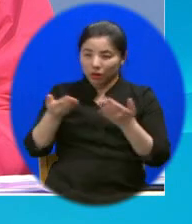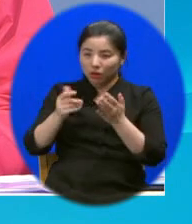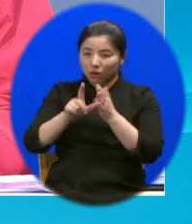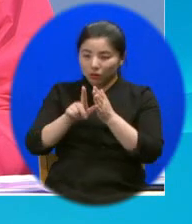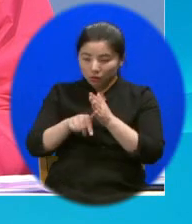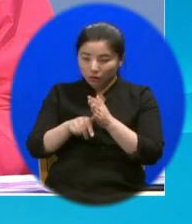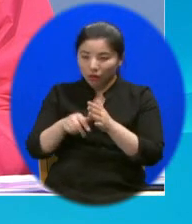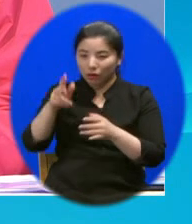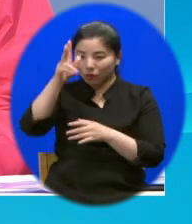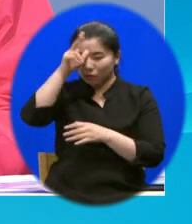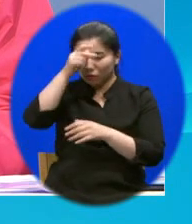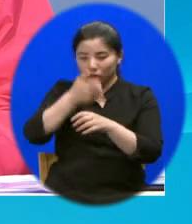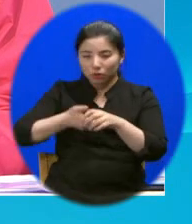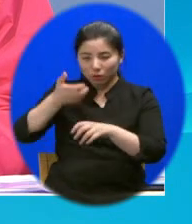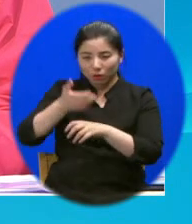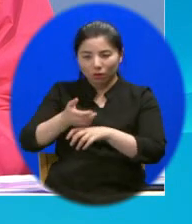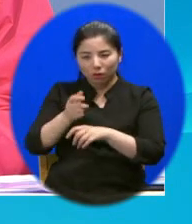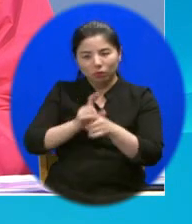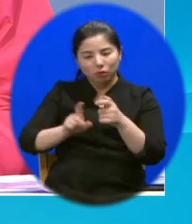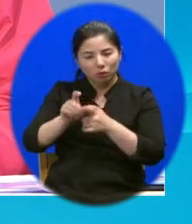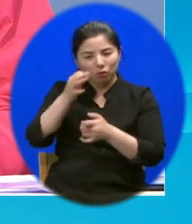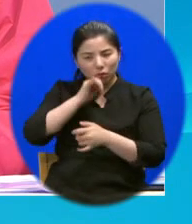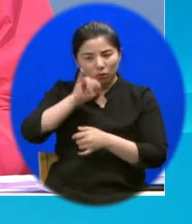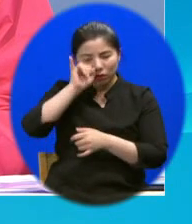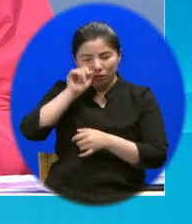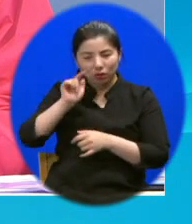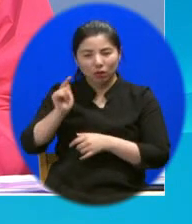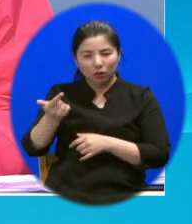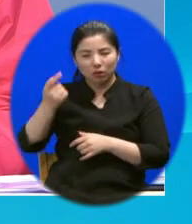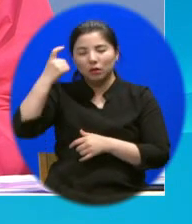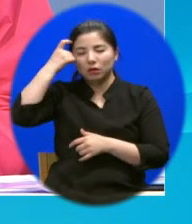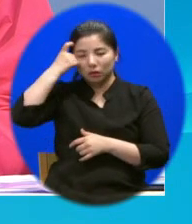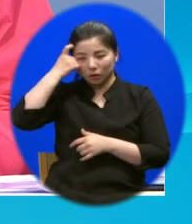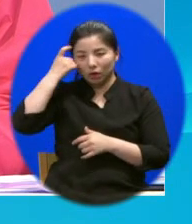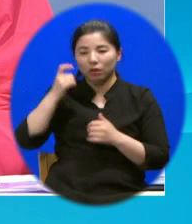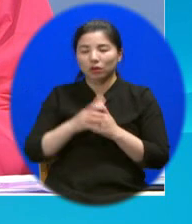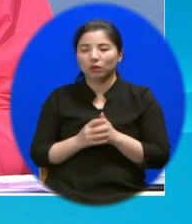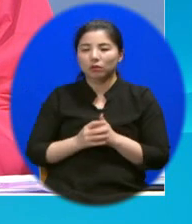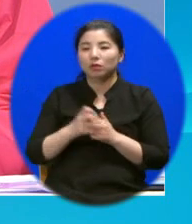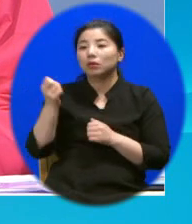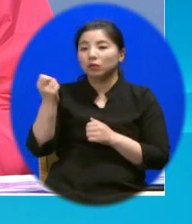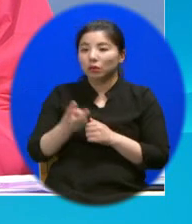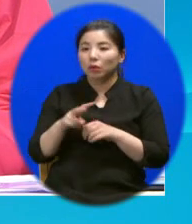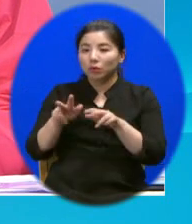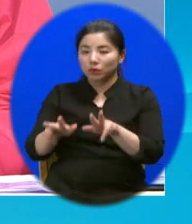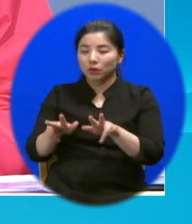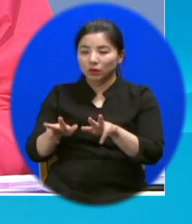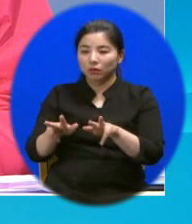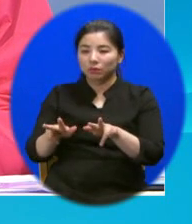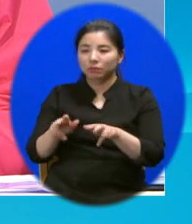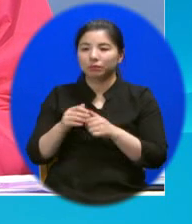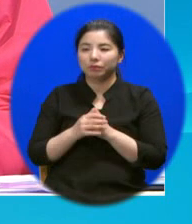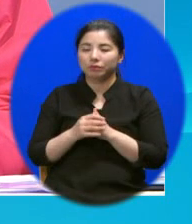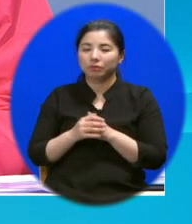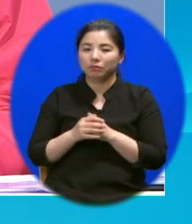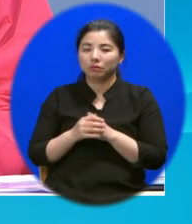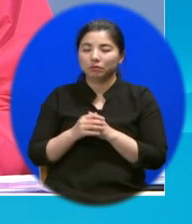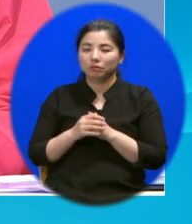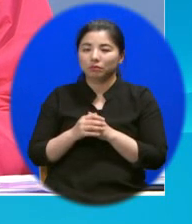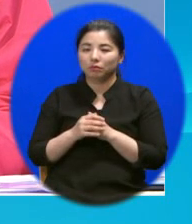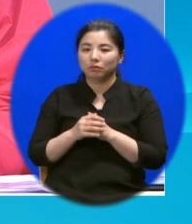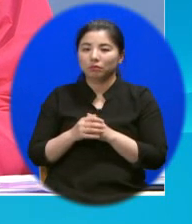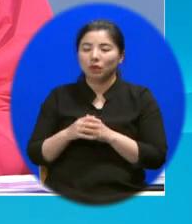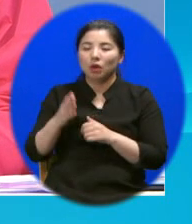경찰 계획을 하는 게 더 효과적이지 않았을까 이런 생각이 들고 또 지금 그 그